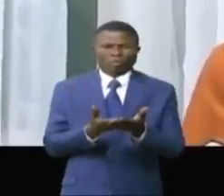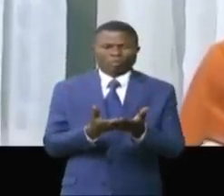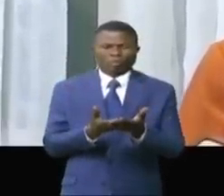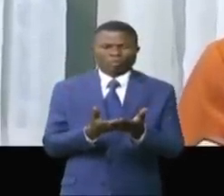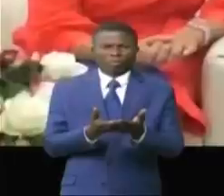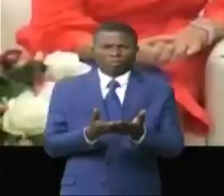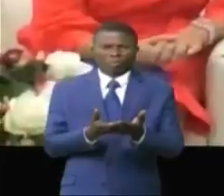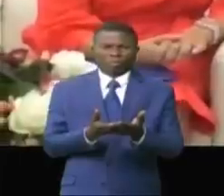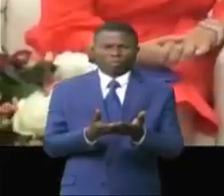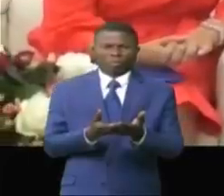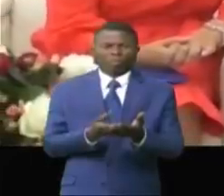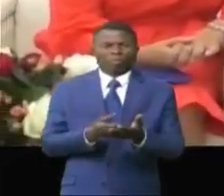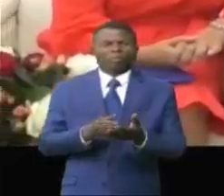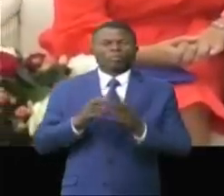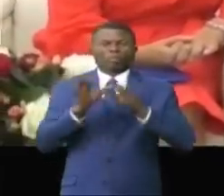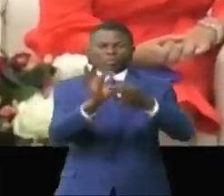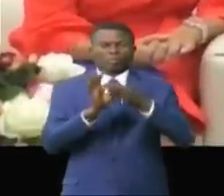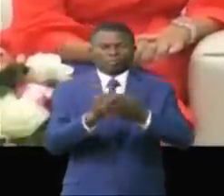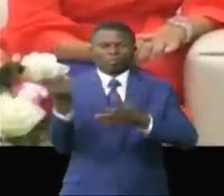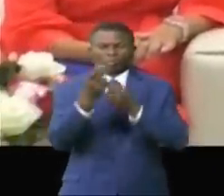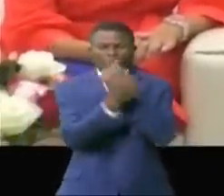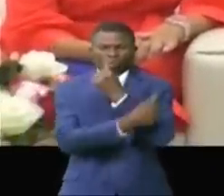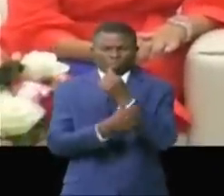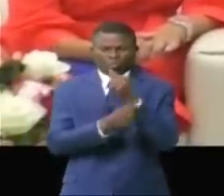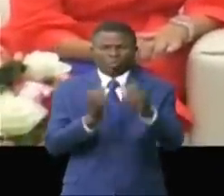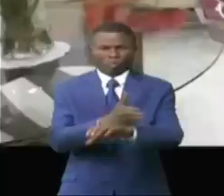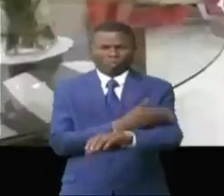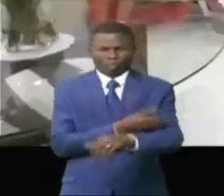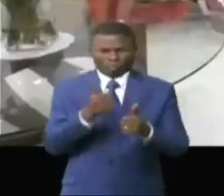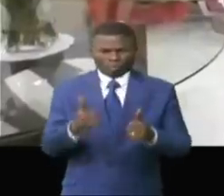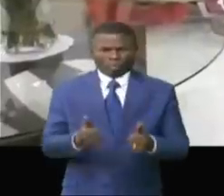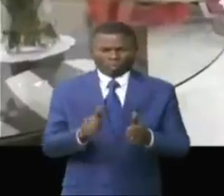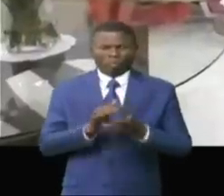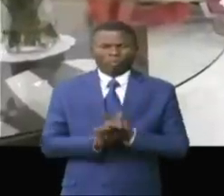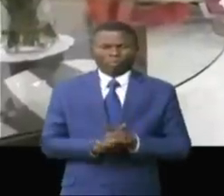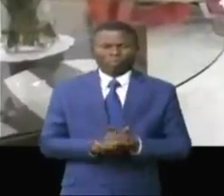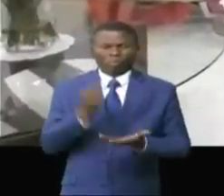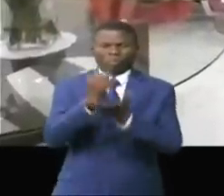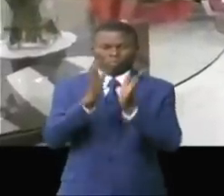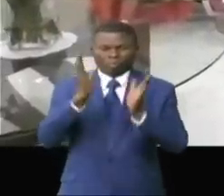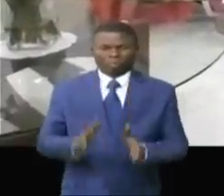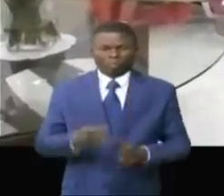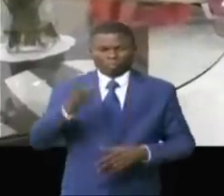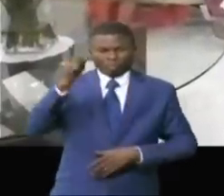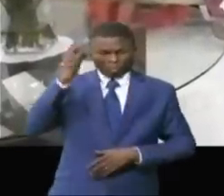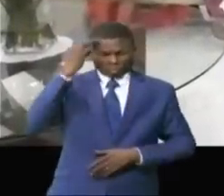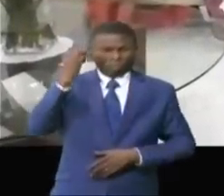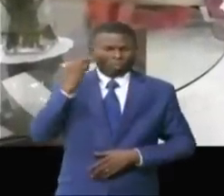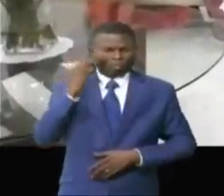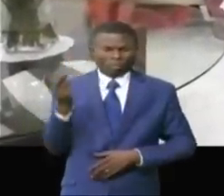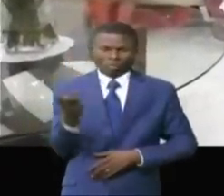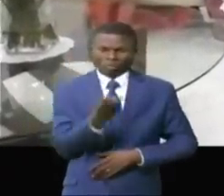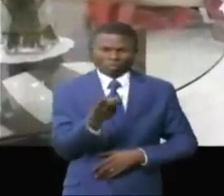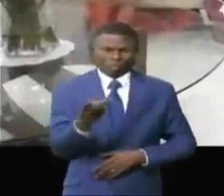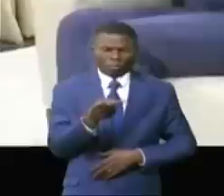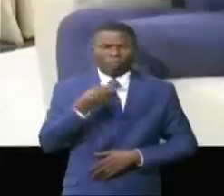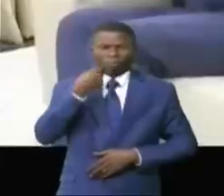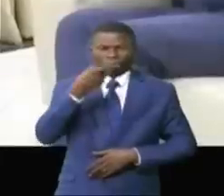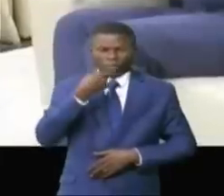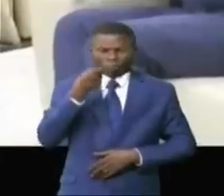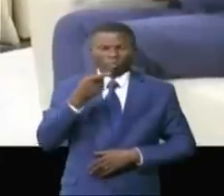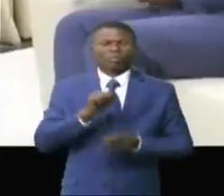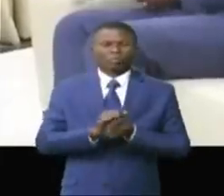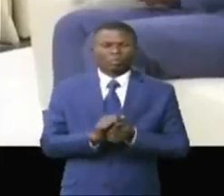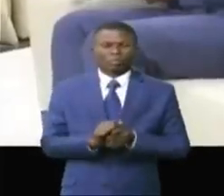des domaines de coopération bilatérale qui sont importants. Roxana de Bederling et Jean-Michel Samalukonde Kyenge ont également